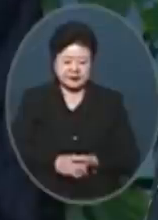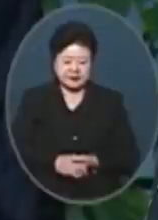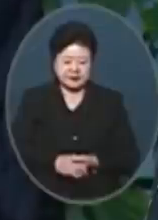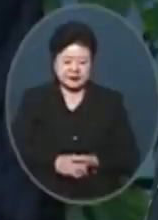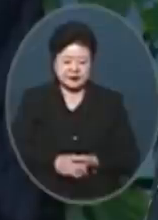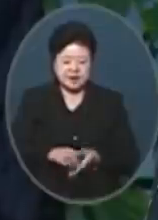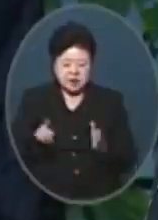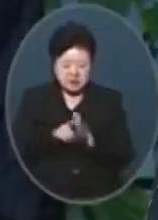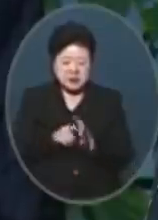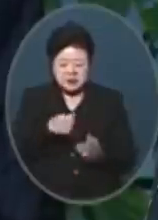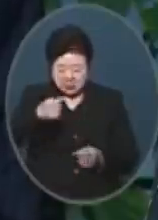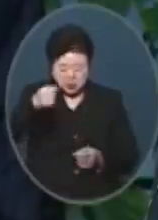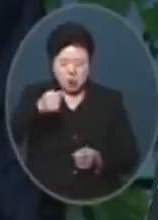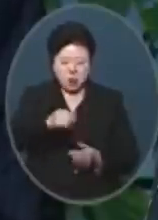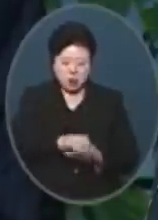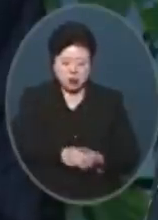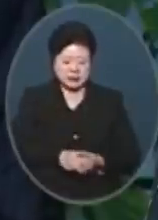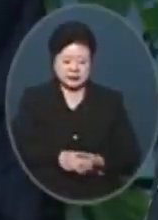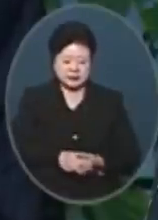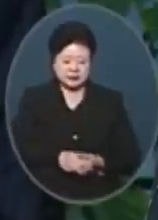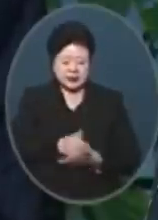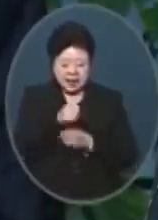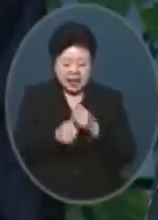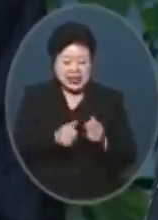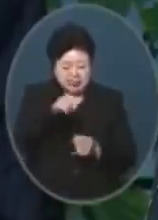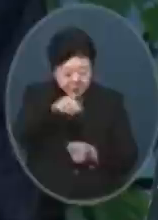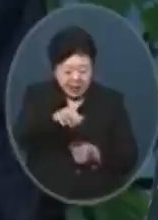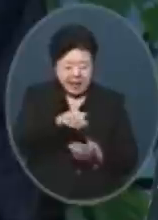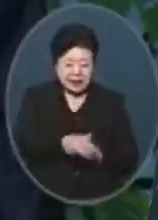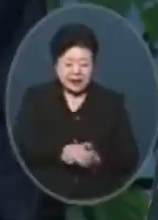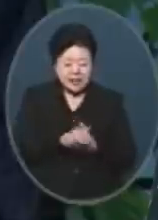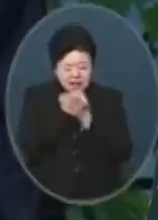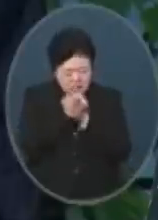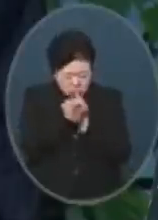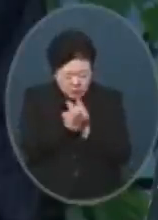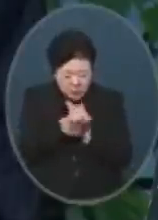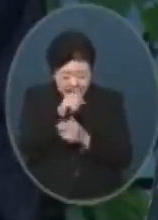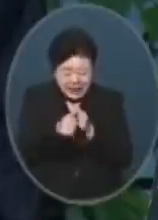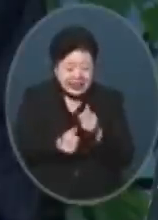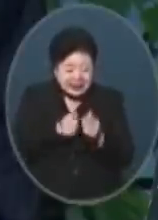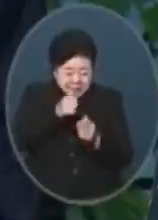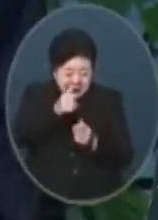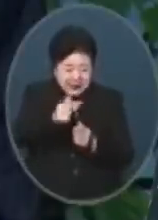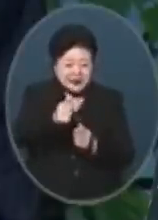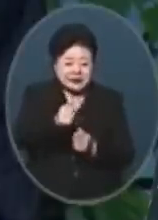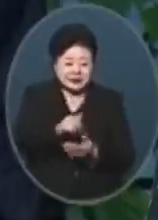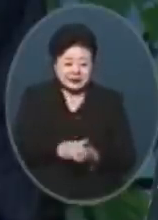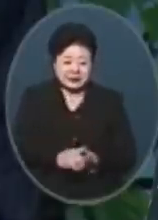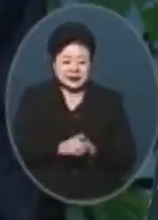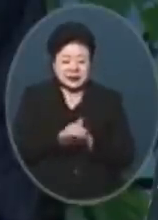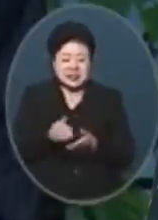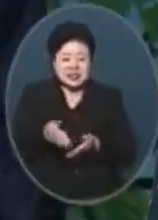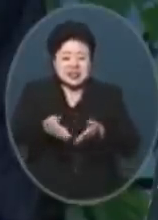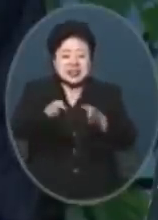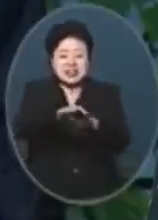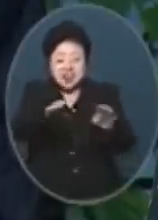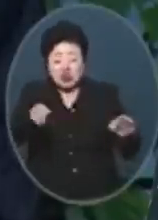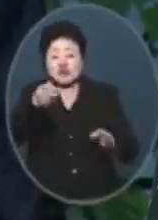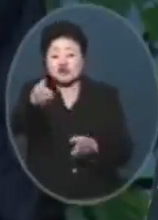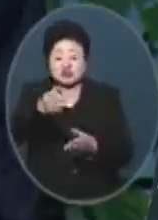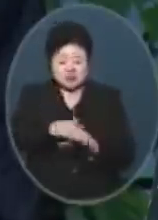그 자본을 가지고서 하나님 앞에 기도하면 하나님이 길을 열어주시는 것입니다.